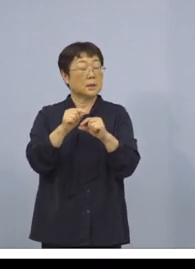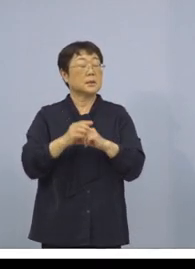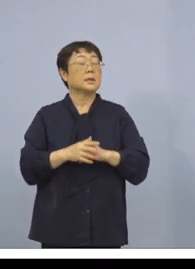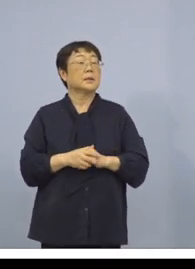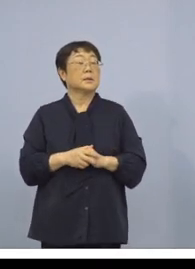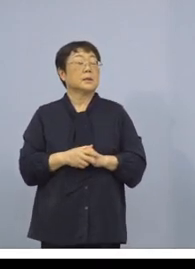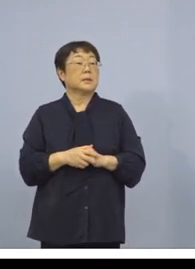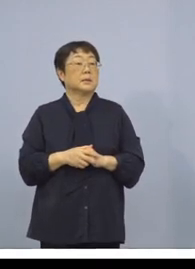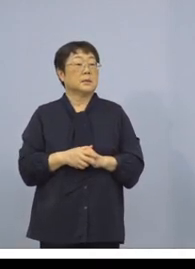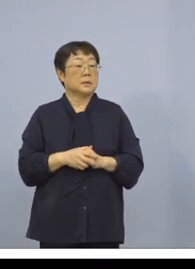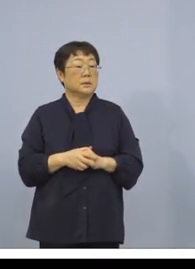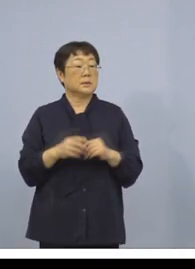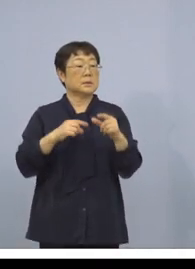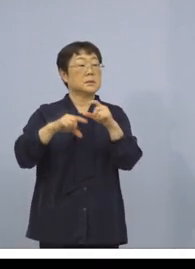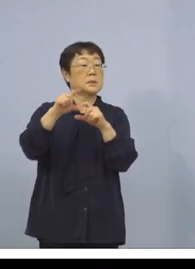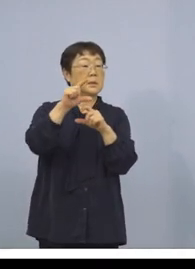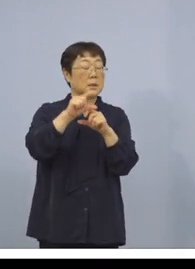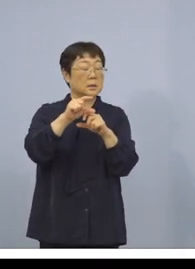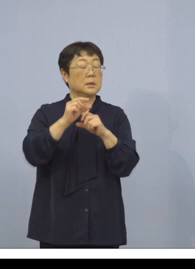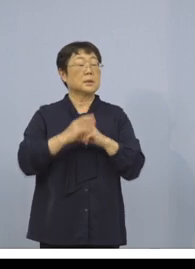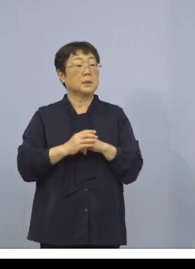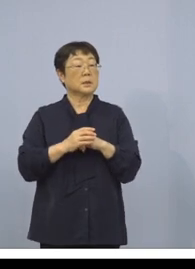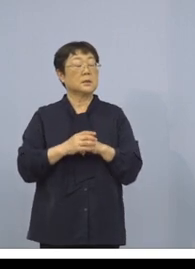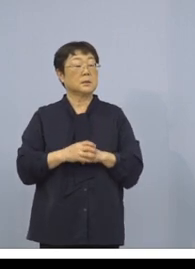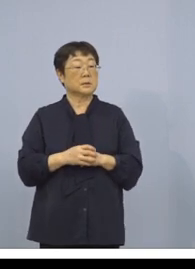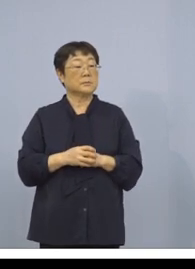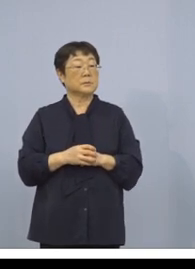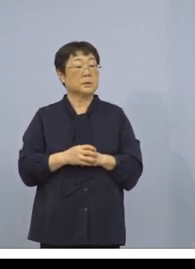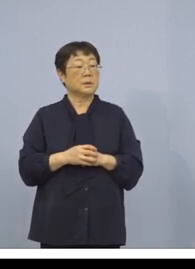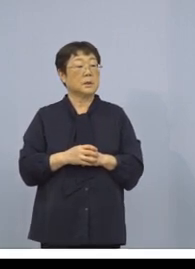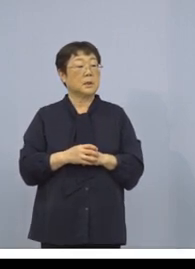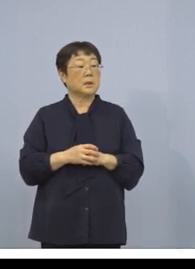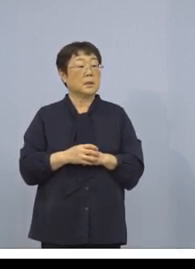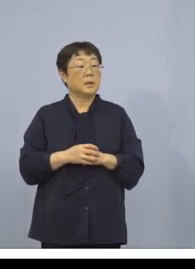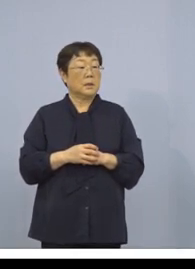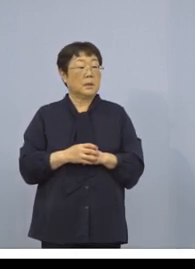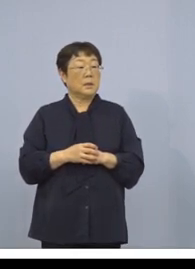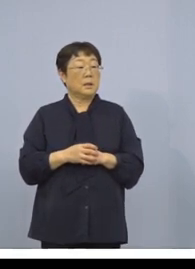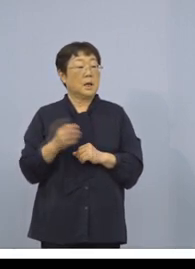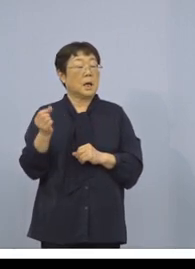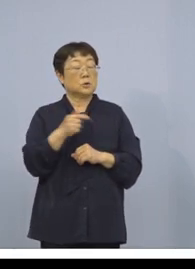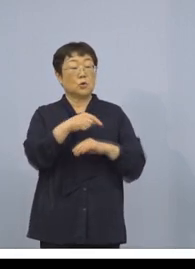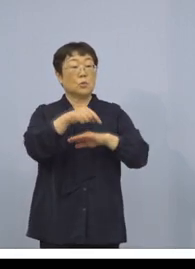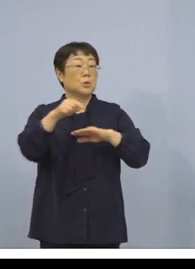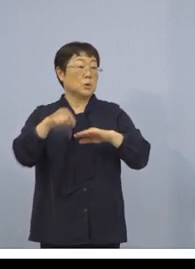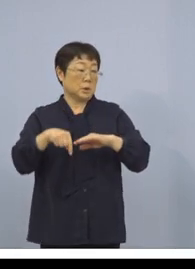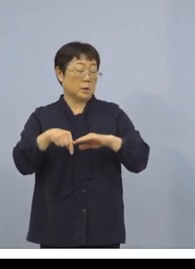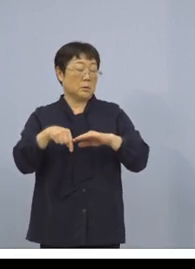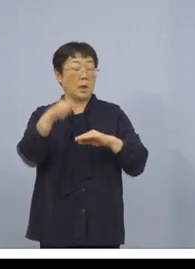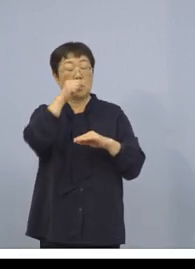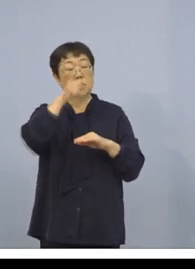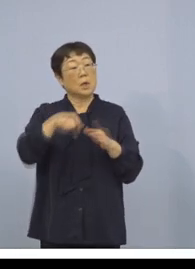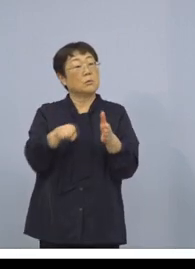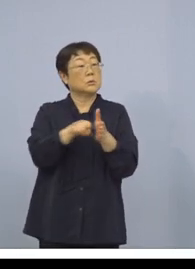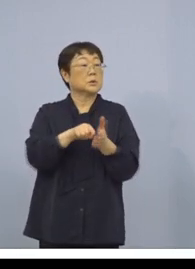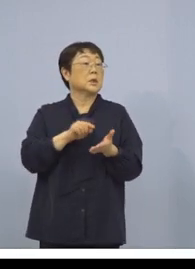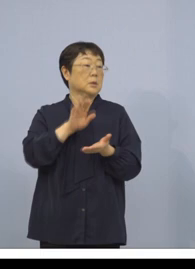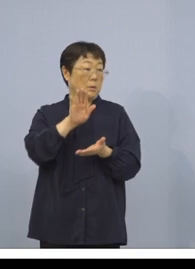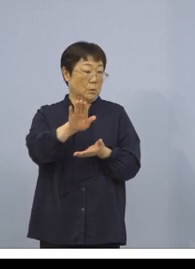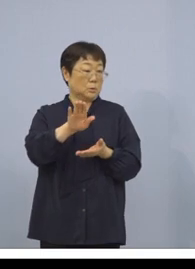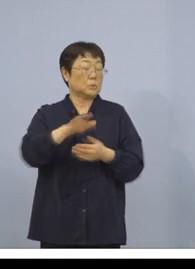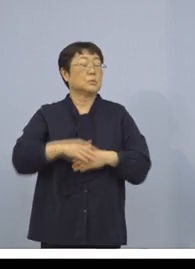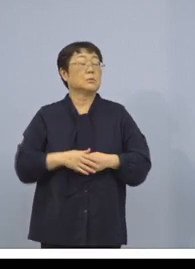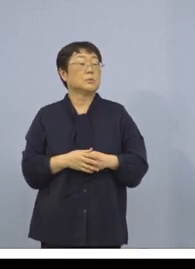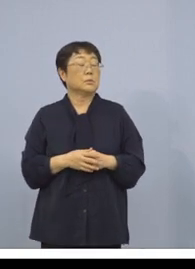ね、さらに観光復活加速化プロジェクトとしてですね、予算を計上させていただいております